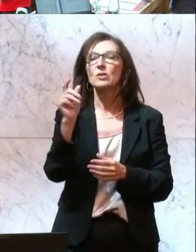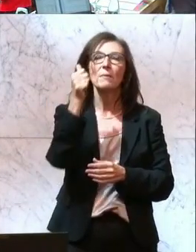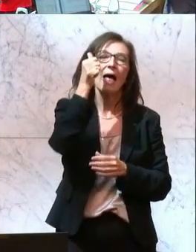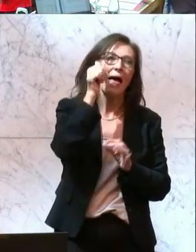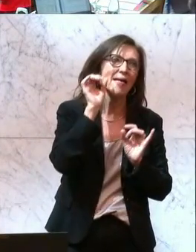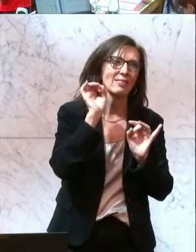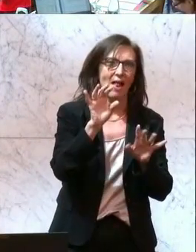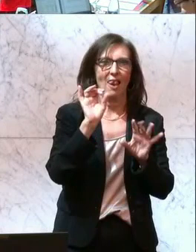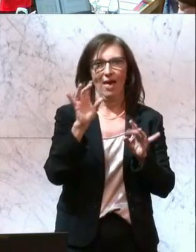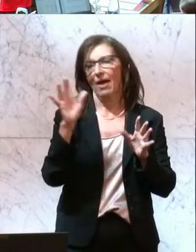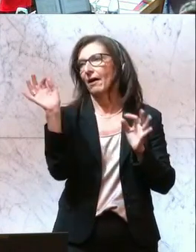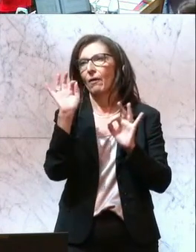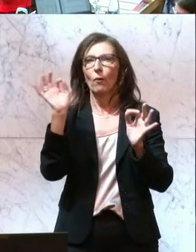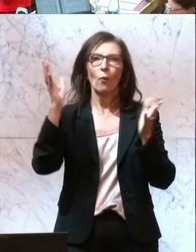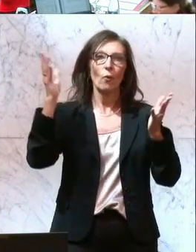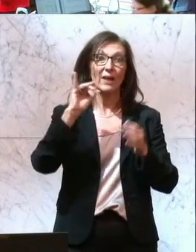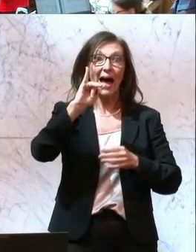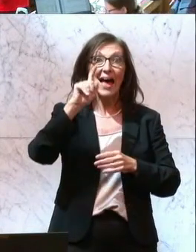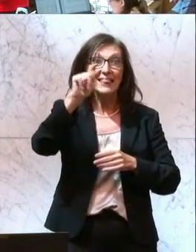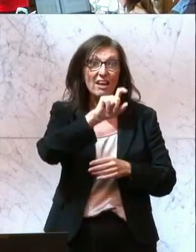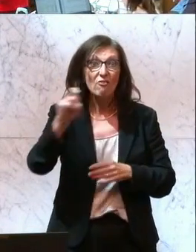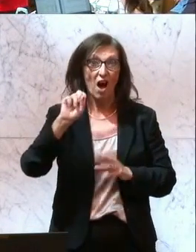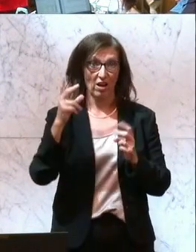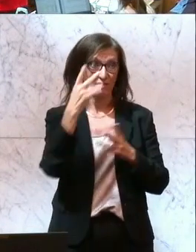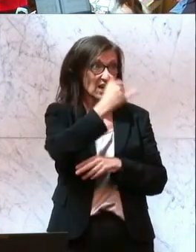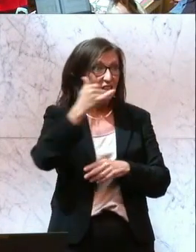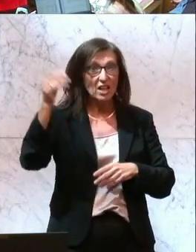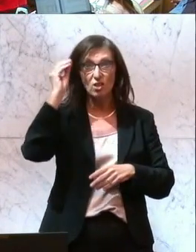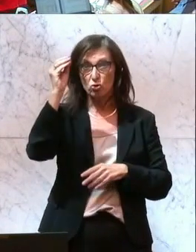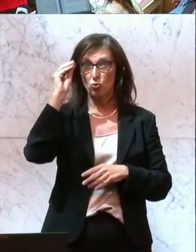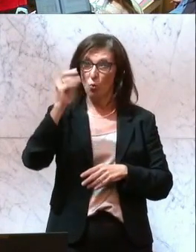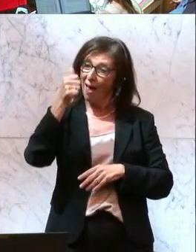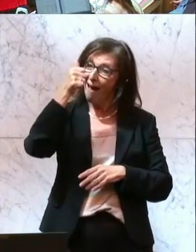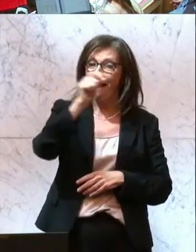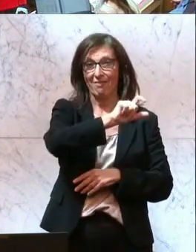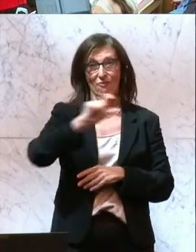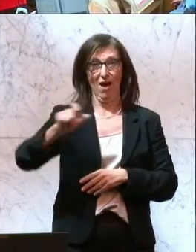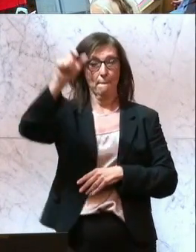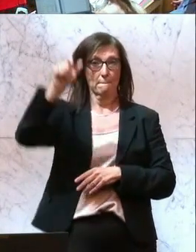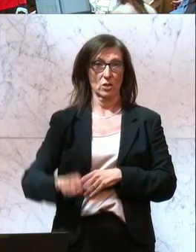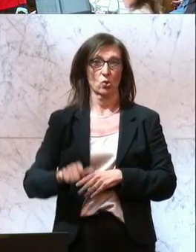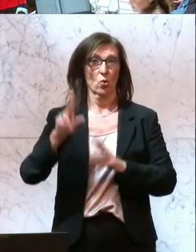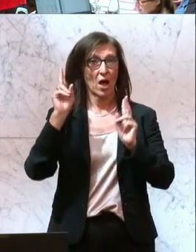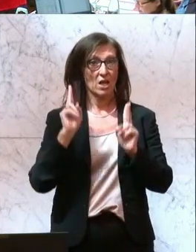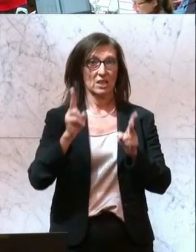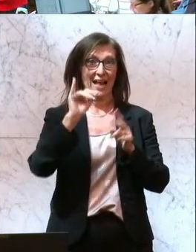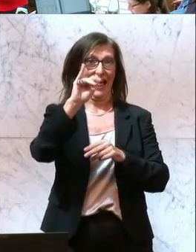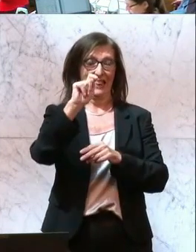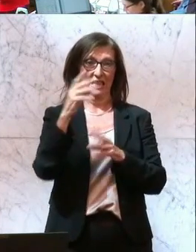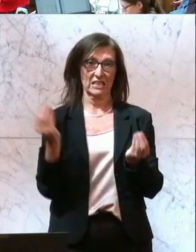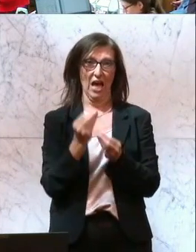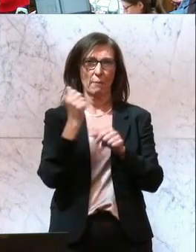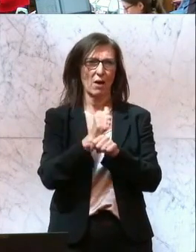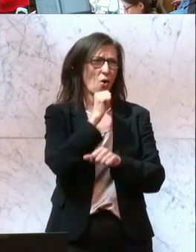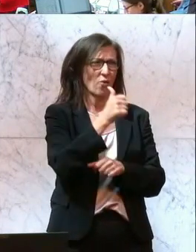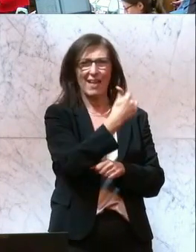oder eine Lehrerin oder am besten eine IT-Fachkraft an jeder Schule, die dann für alle das entsprechend auch einrichten kann und nicht, dass jeder